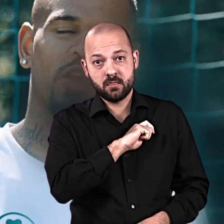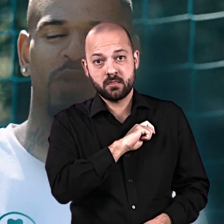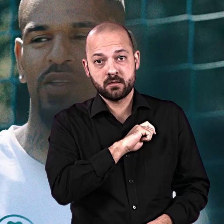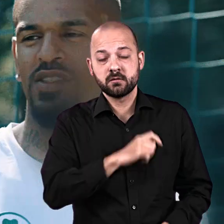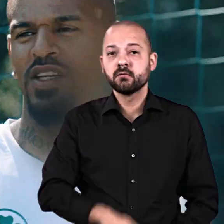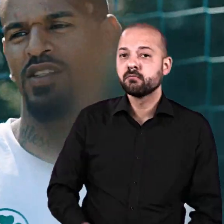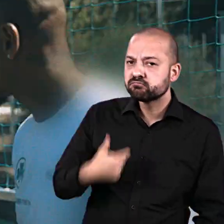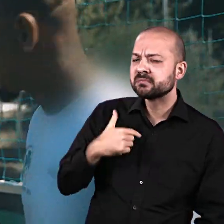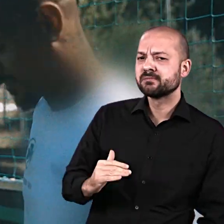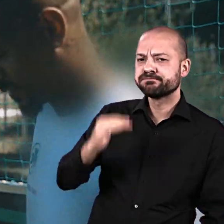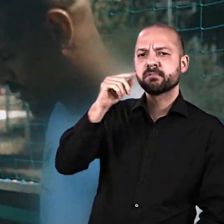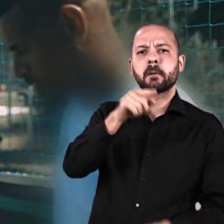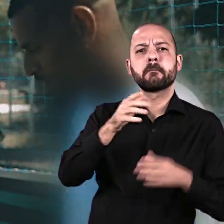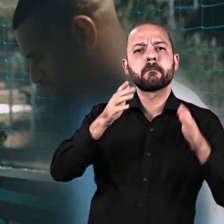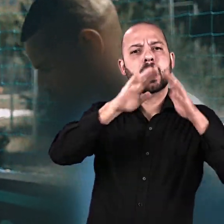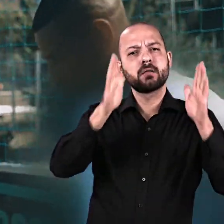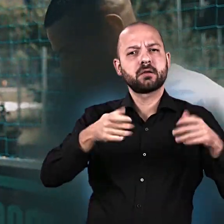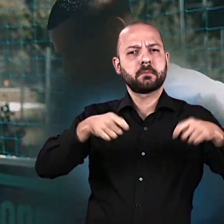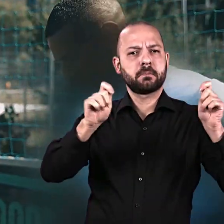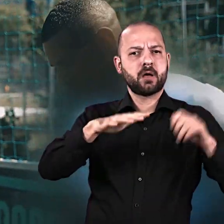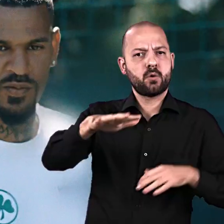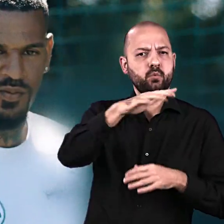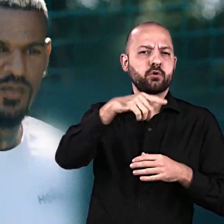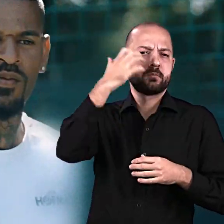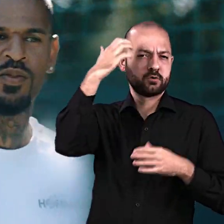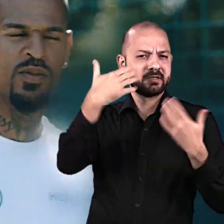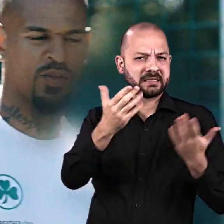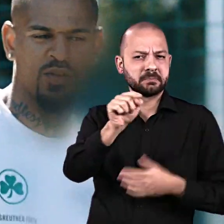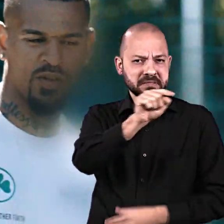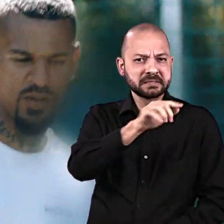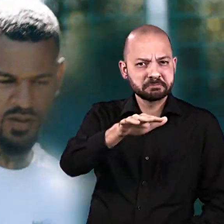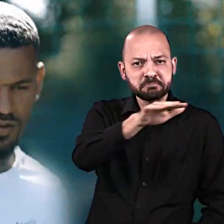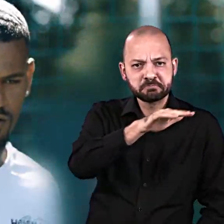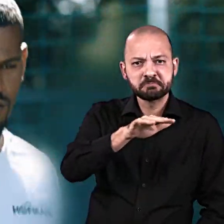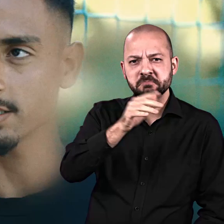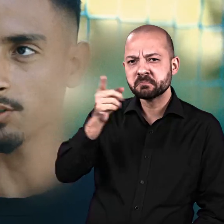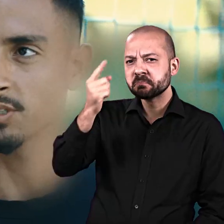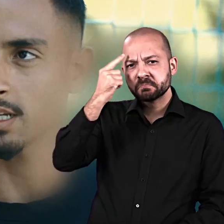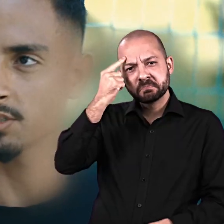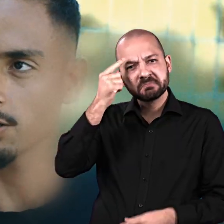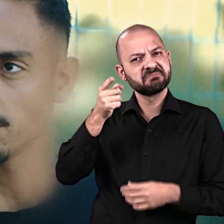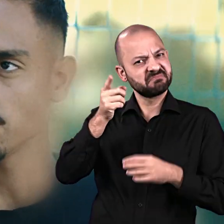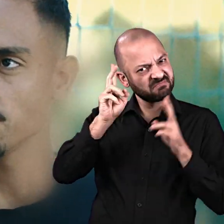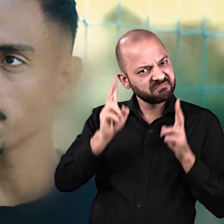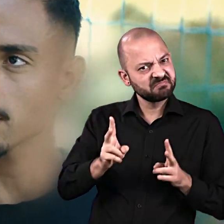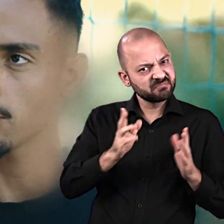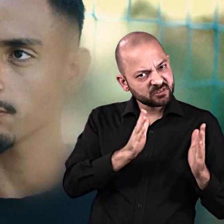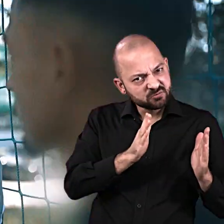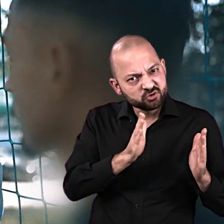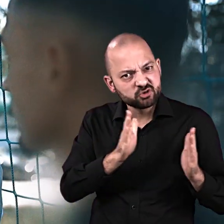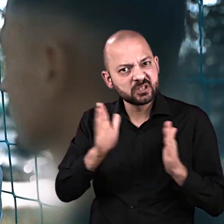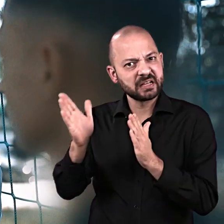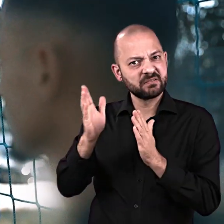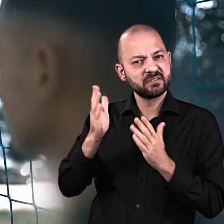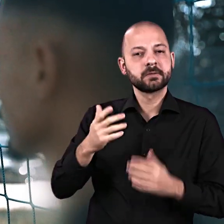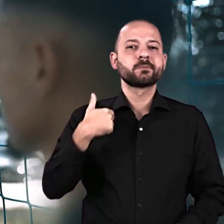auch hohe Kriminalität. Ich bin in einer Plattenbausiedlung aufgewachsen. Also gibt auch so Ecken in München. Du meintest ja, du bist ja dann ein bisschen auf die schiefe Bahn gekommen.